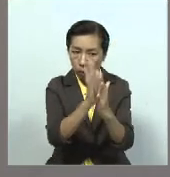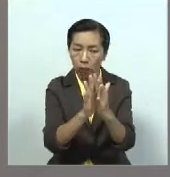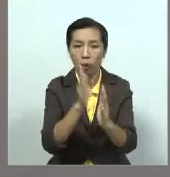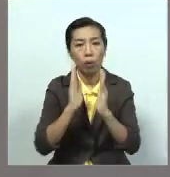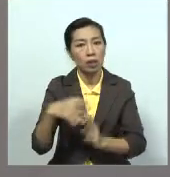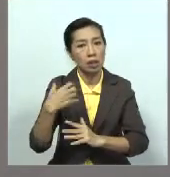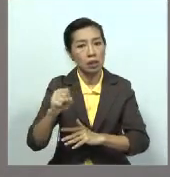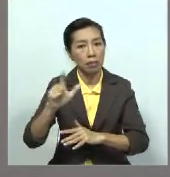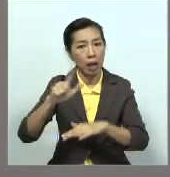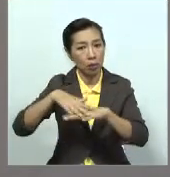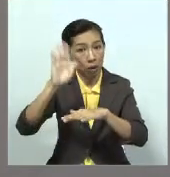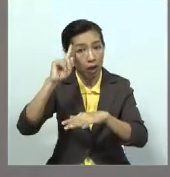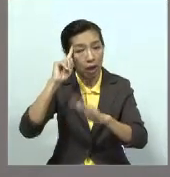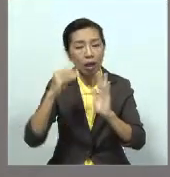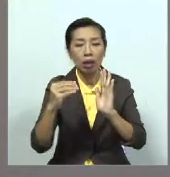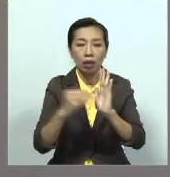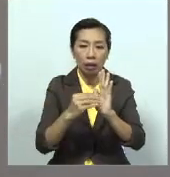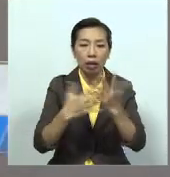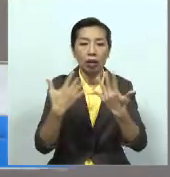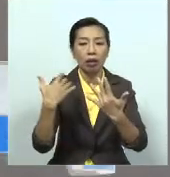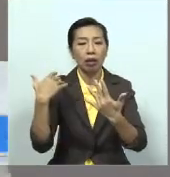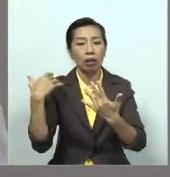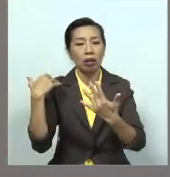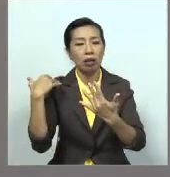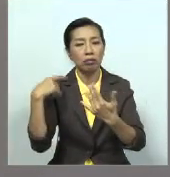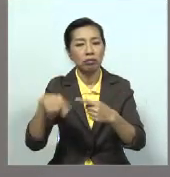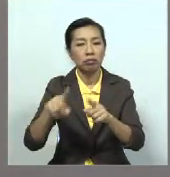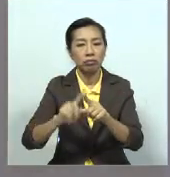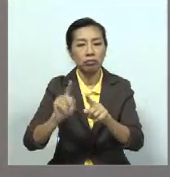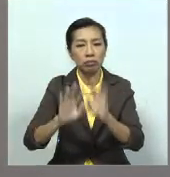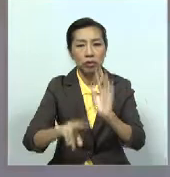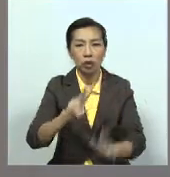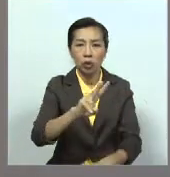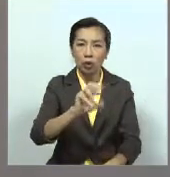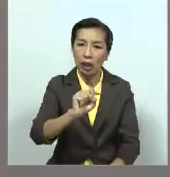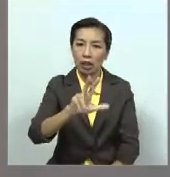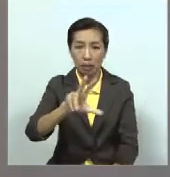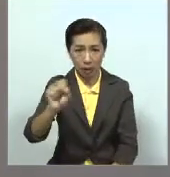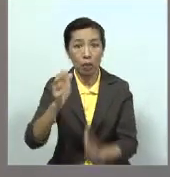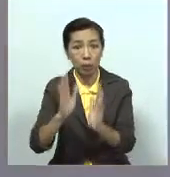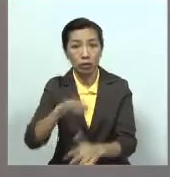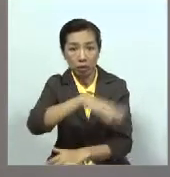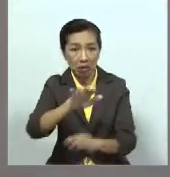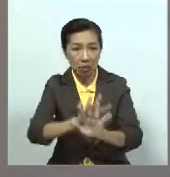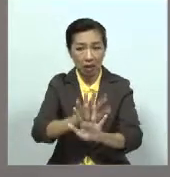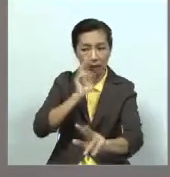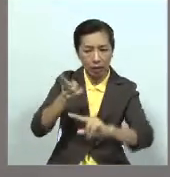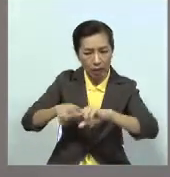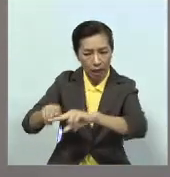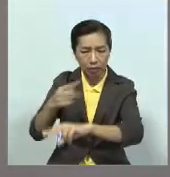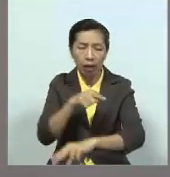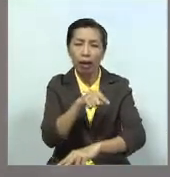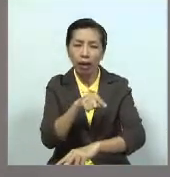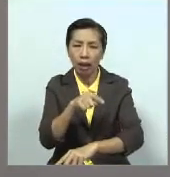คนในกรุงเทพมหานครเท่าที่เฝ้าเสร็จอยู่รายทางก็สองสามแสนคนนะก็แสดงเห็นว่าเร